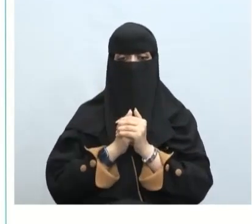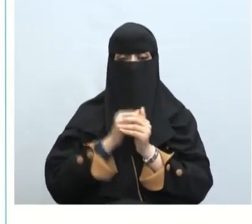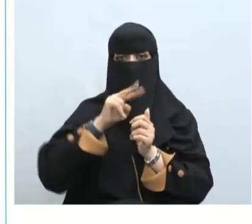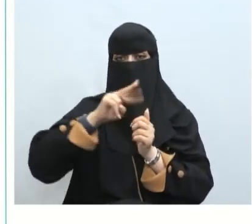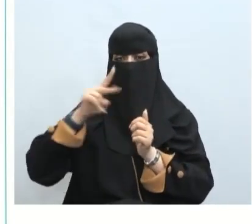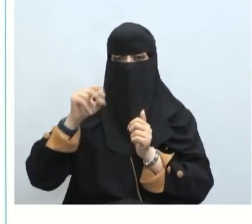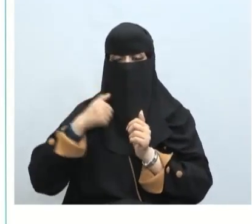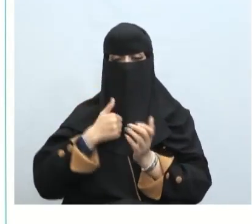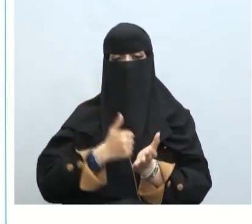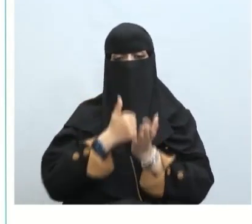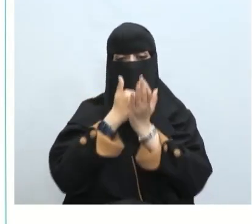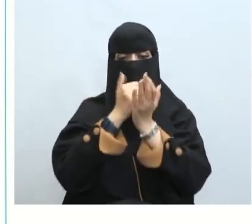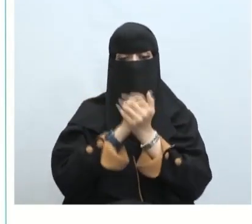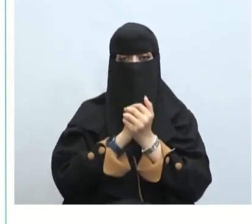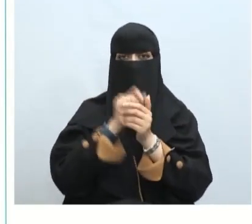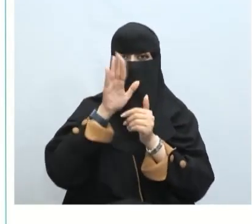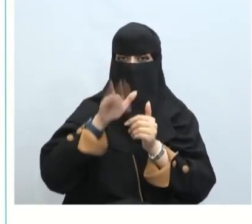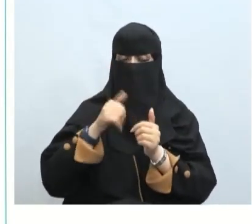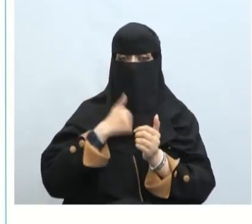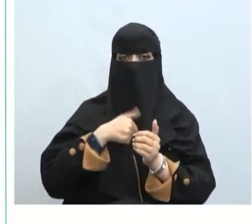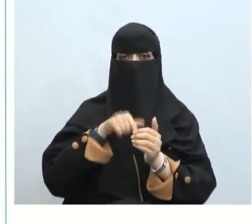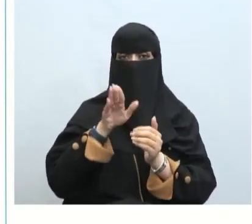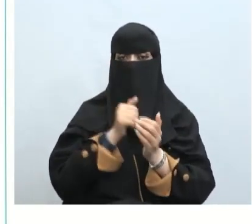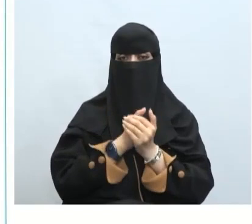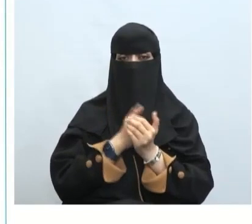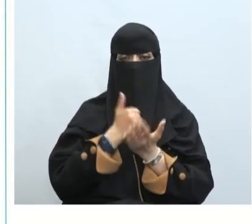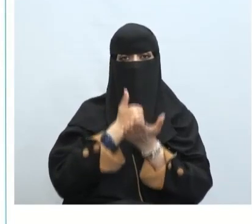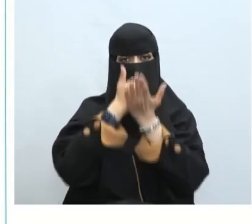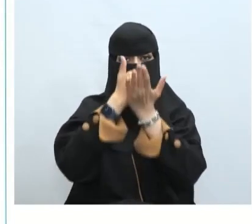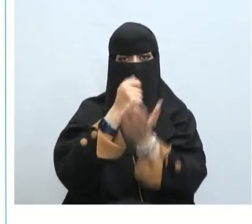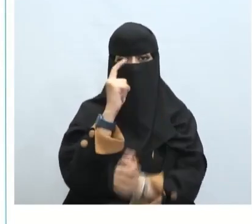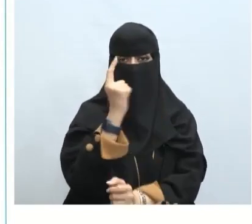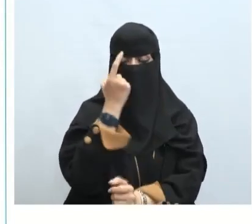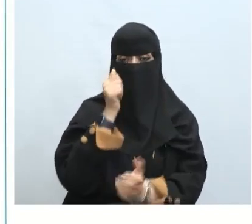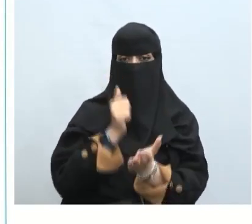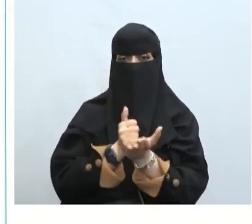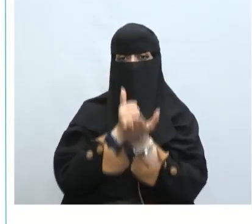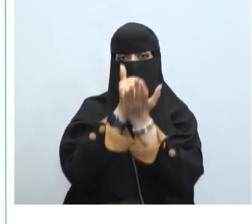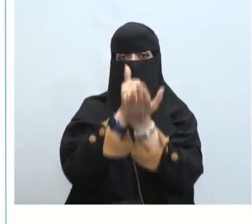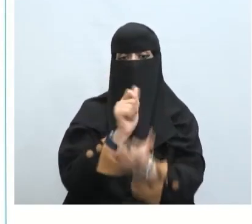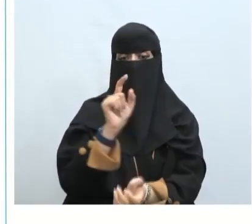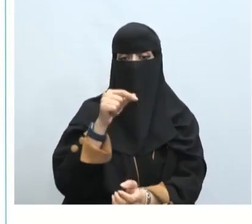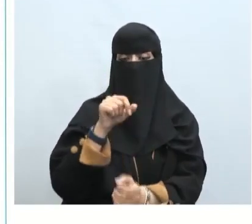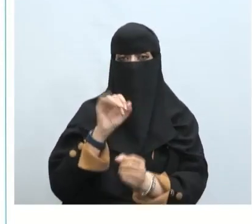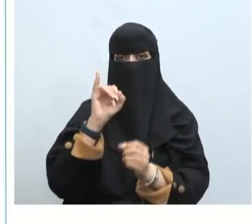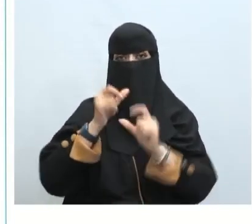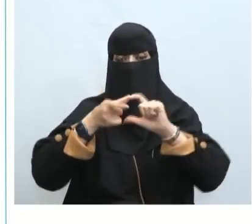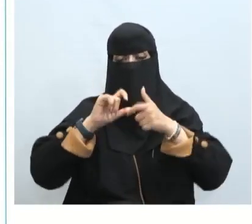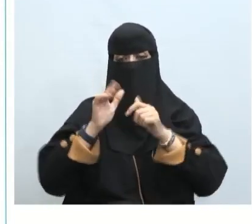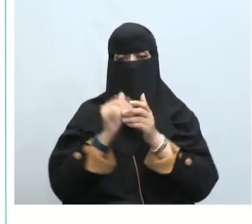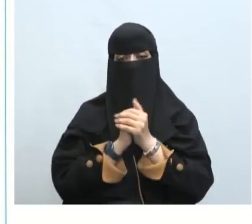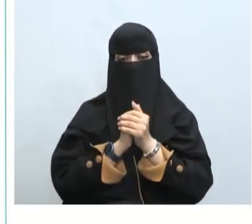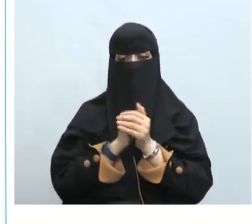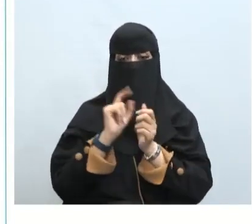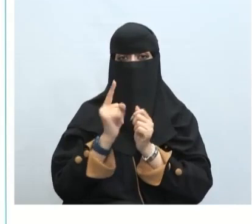انواع التطوع للتطوع نوعين تطوع فردي وتطوع